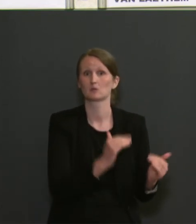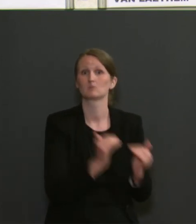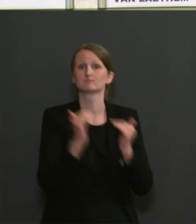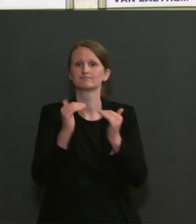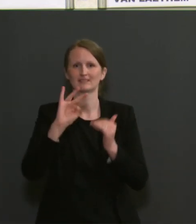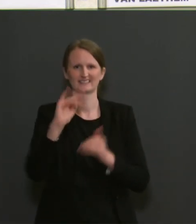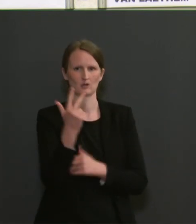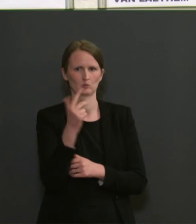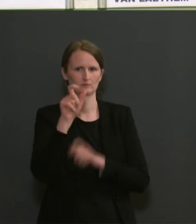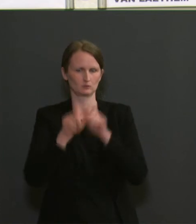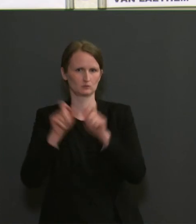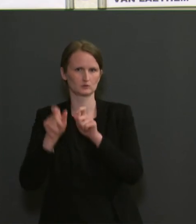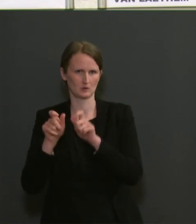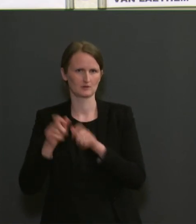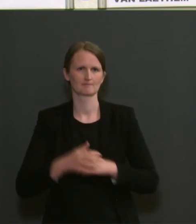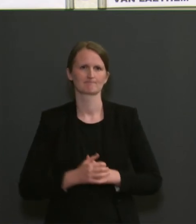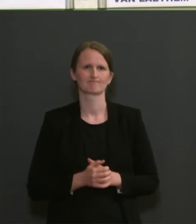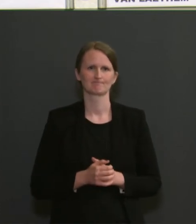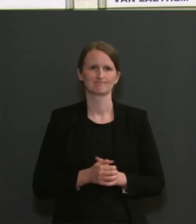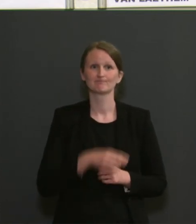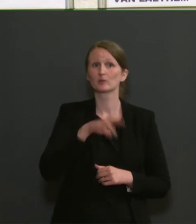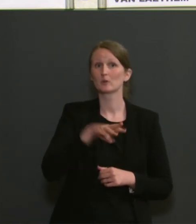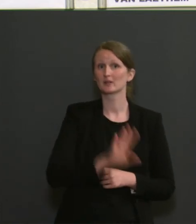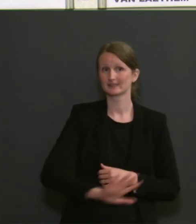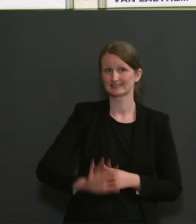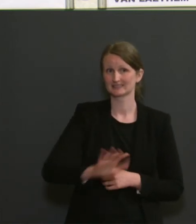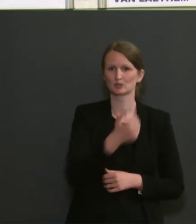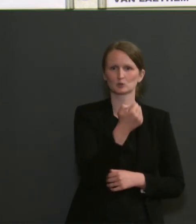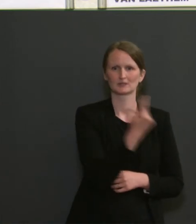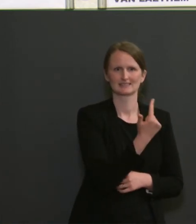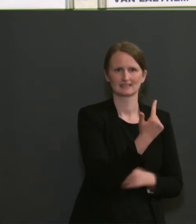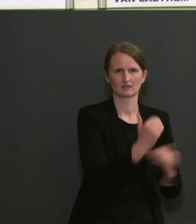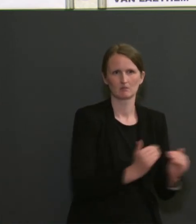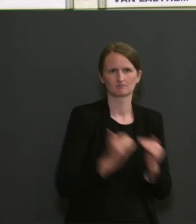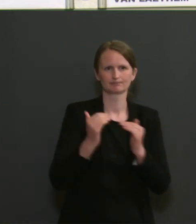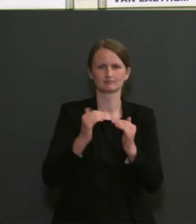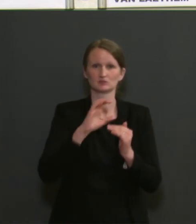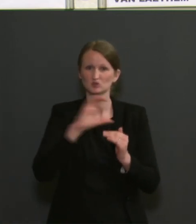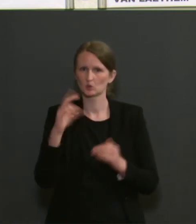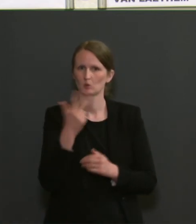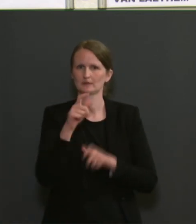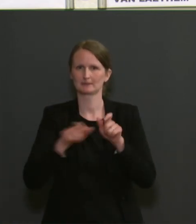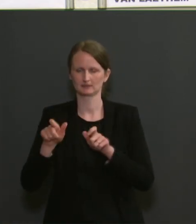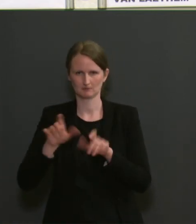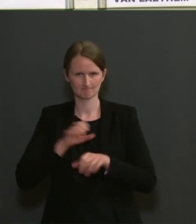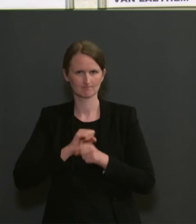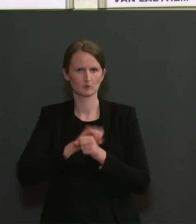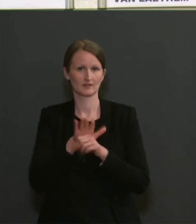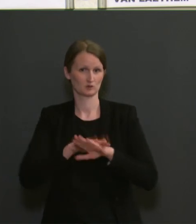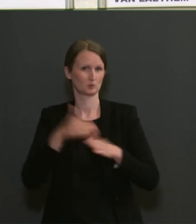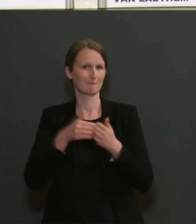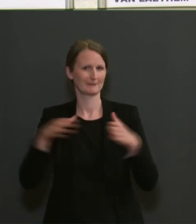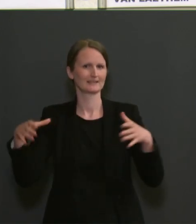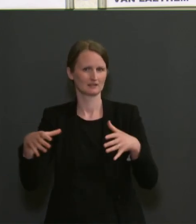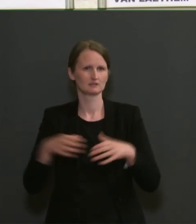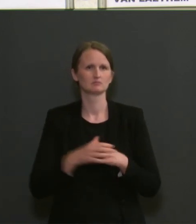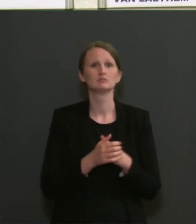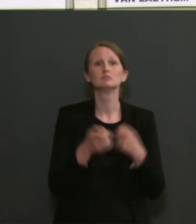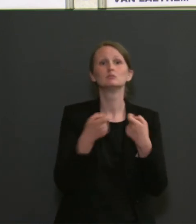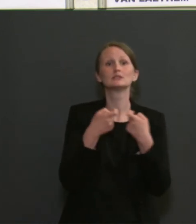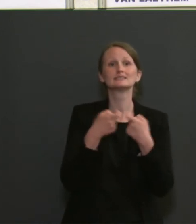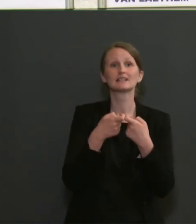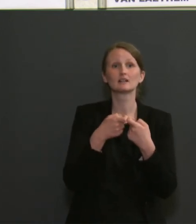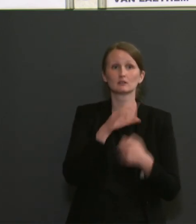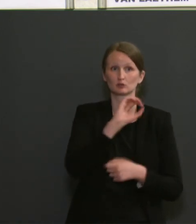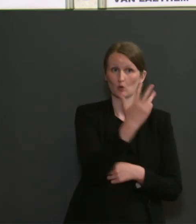en Wallonie de 67 à 108 et à Bruxelles de 39 à 61. Cela revient donc globalement à